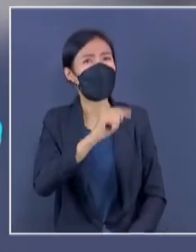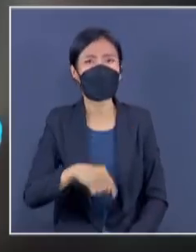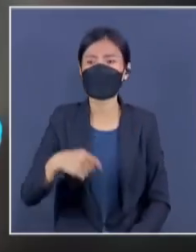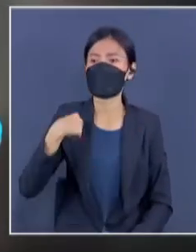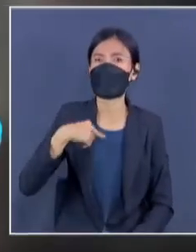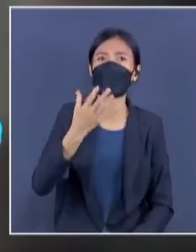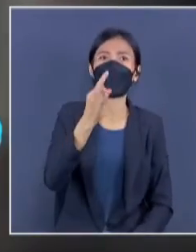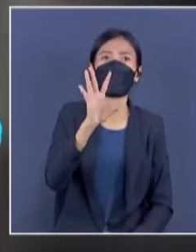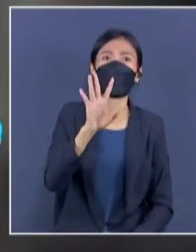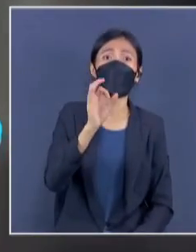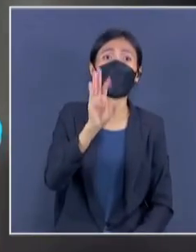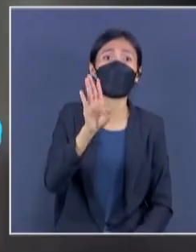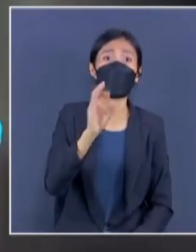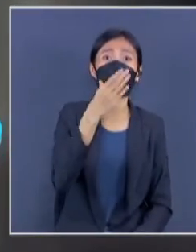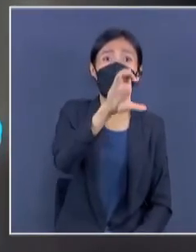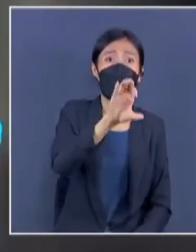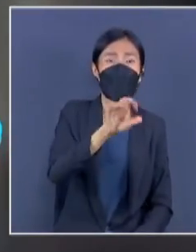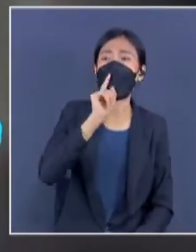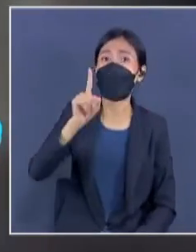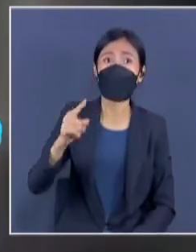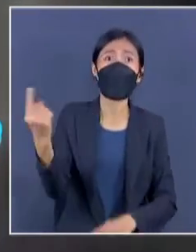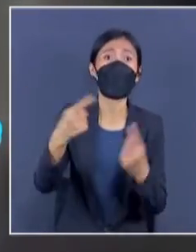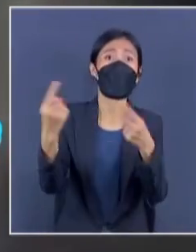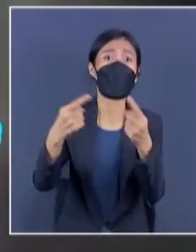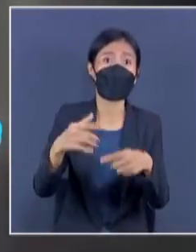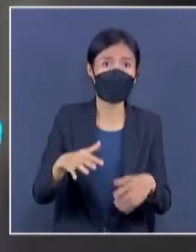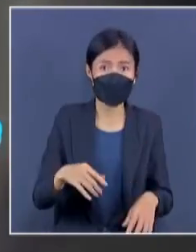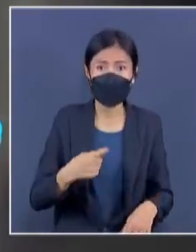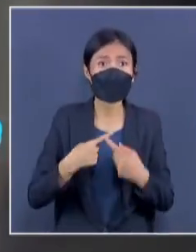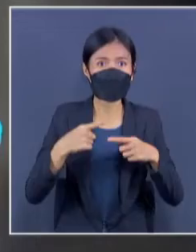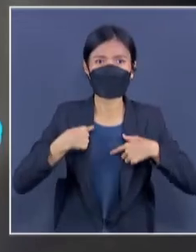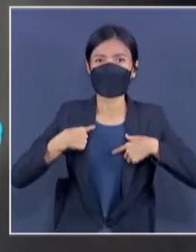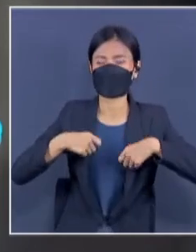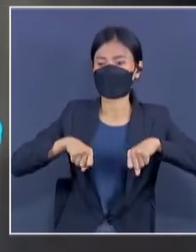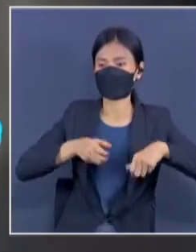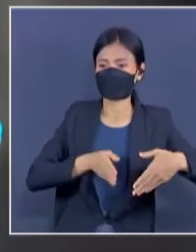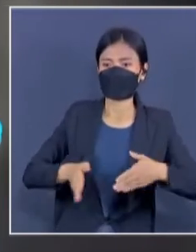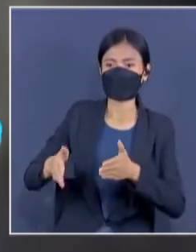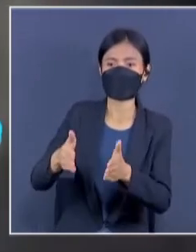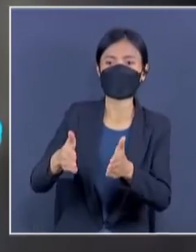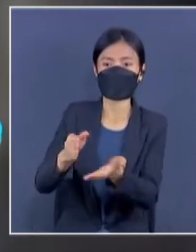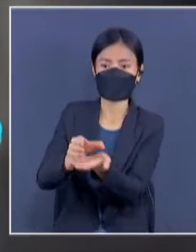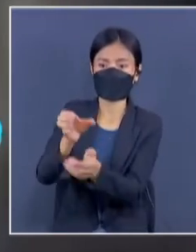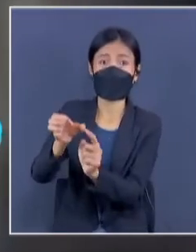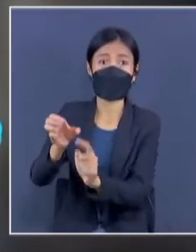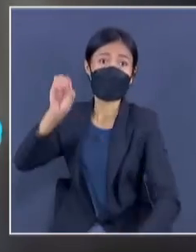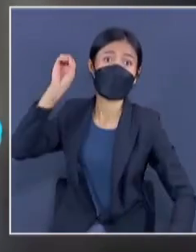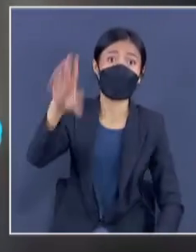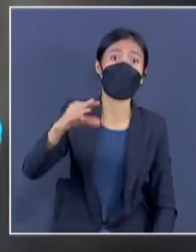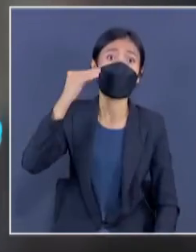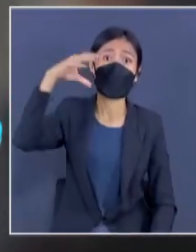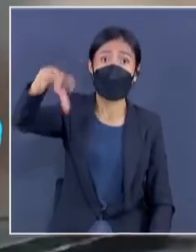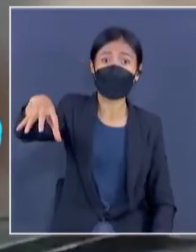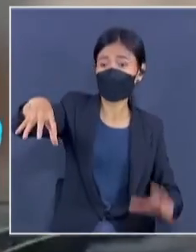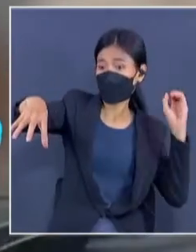คู่อริที่อยู่ในซอยนั้นแต่ปาผิดบ้านครับไปปาบ้านท่านนายกเทศมนตรี ไม่ได้เกี่ยวกับนายกเลย ไม่เกี่ยวเลยครับห้องนอนลูกสาวท่านนาย